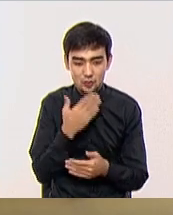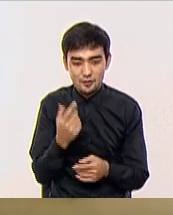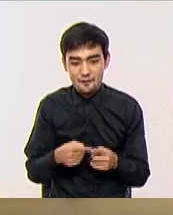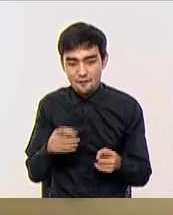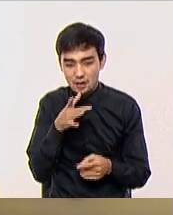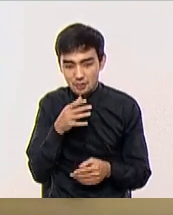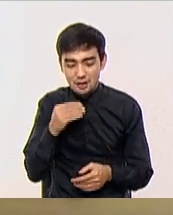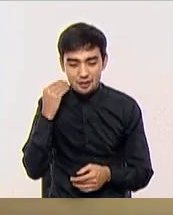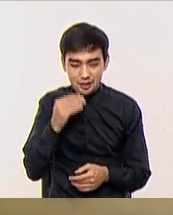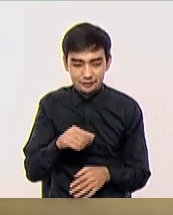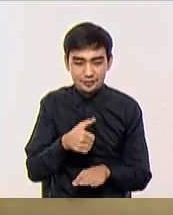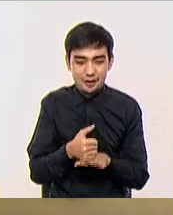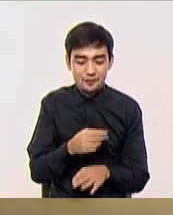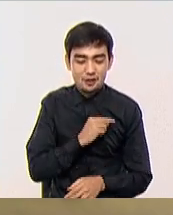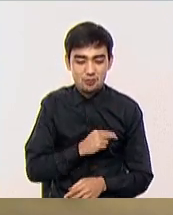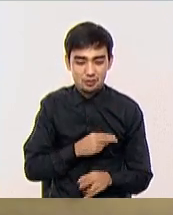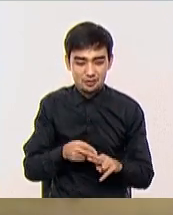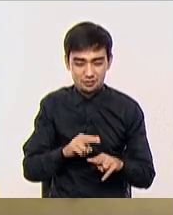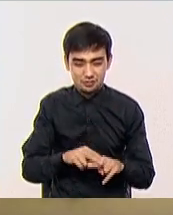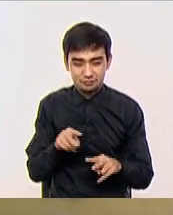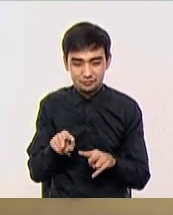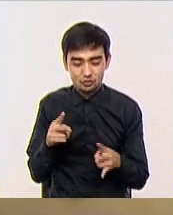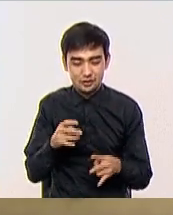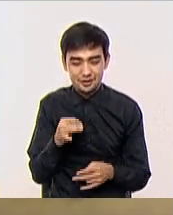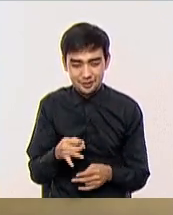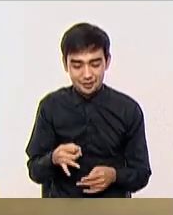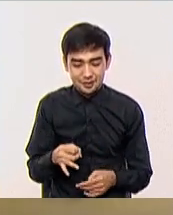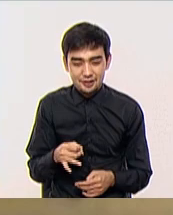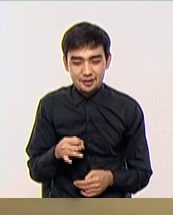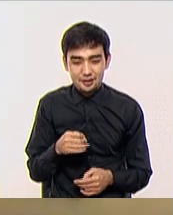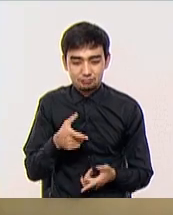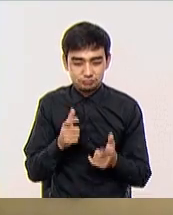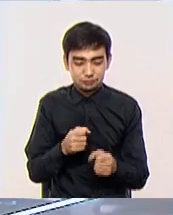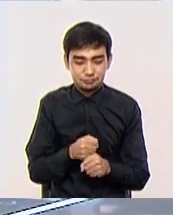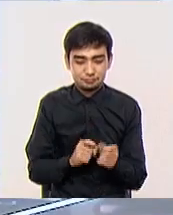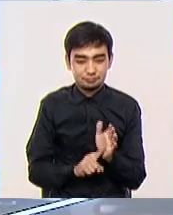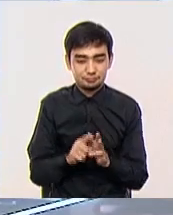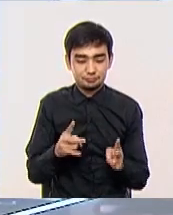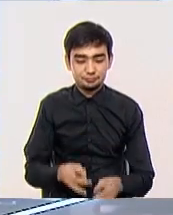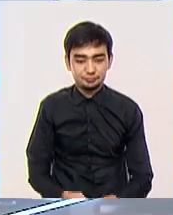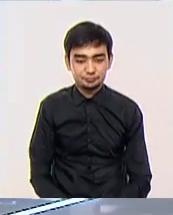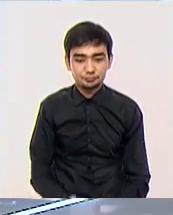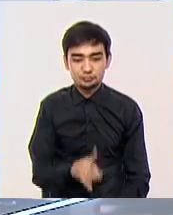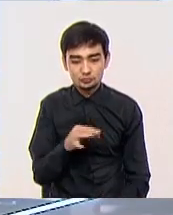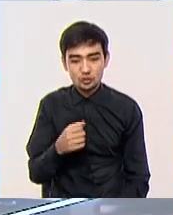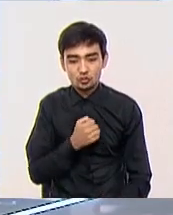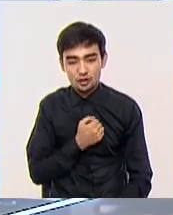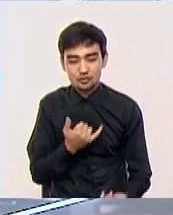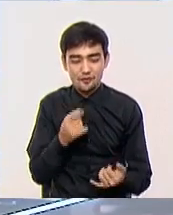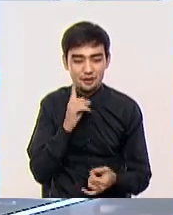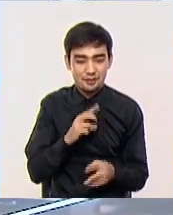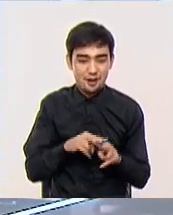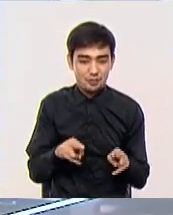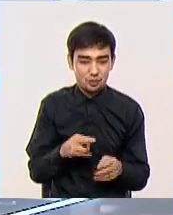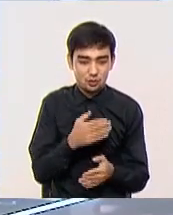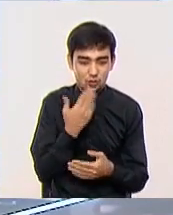за качеством, главное, работ, которые должны быть реализованы. К сожалению, пока у нас